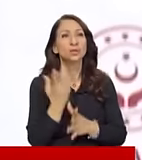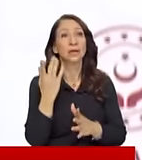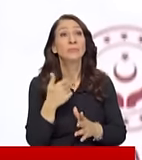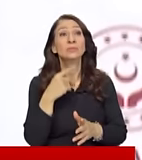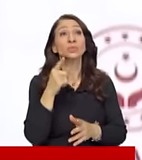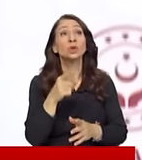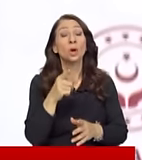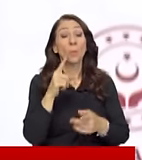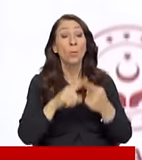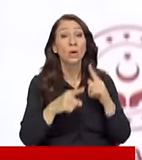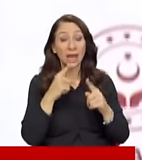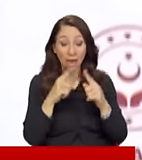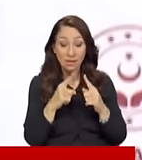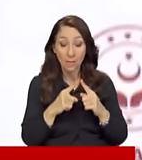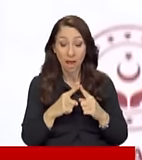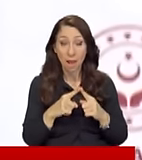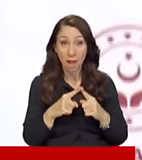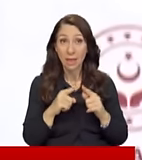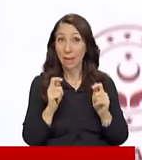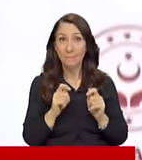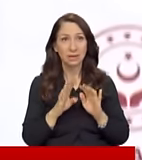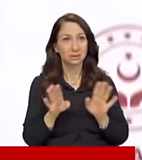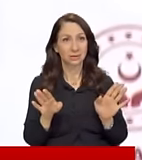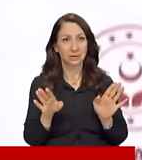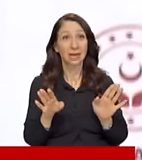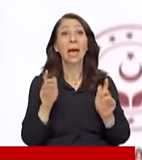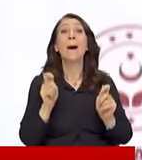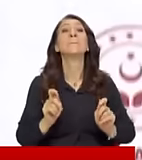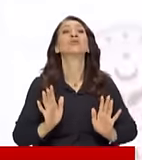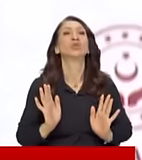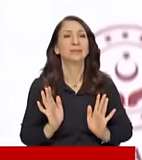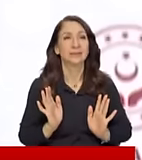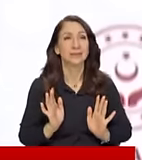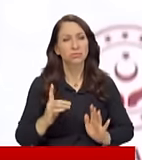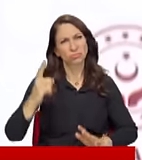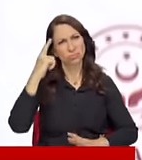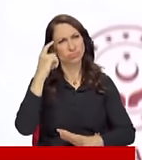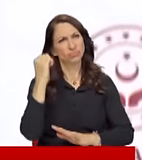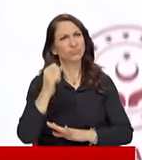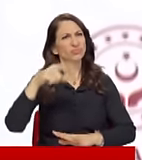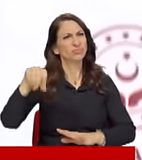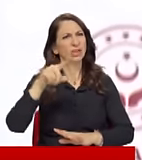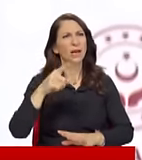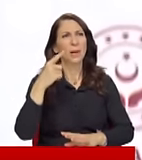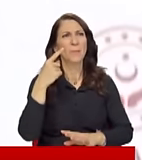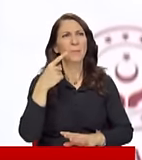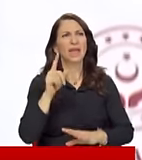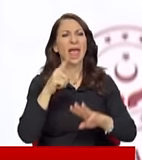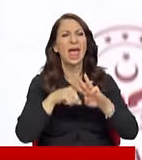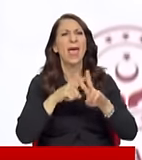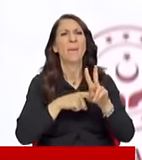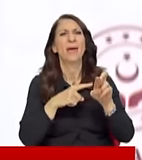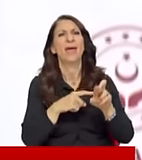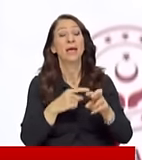bunu politik hesaplarla yapmayız ve yapmayacağız da. Tutturmuş bir EYP.